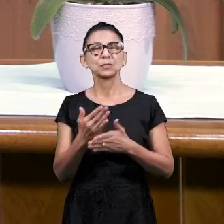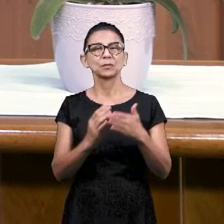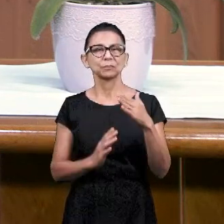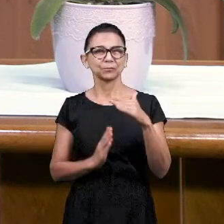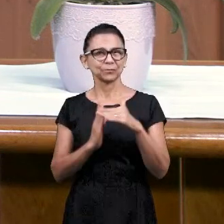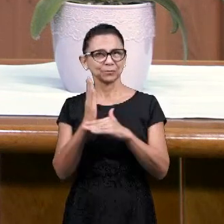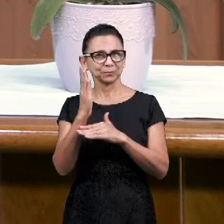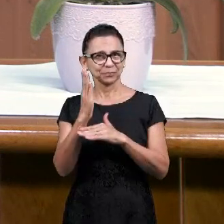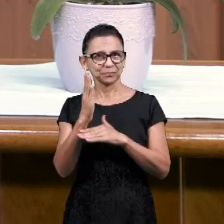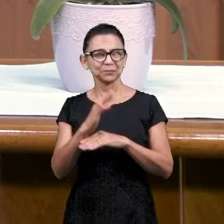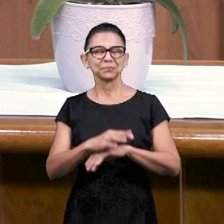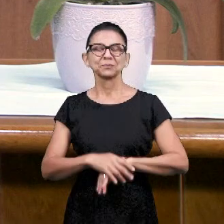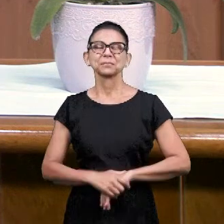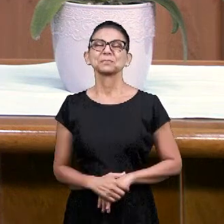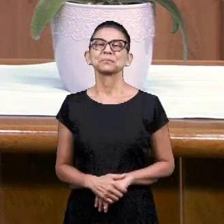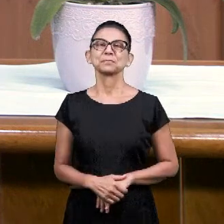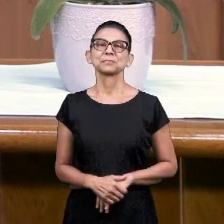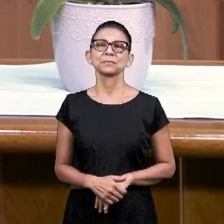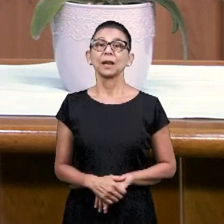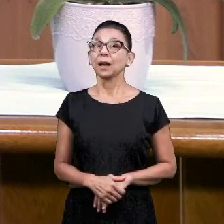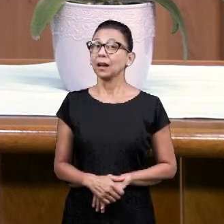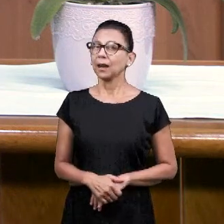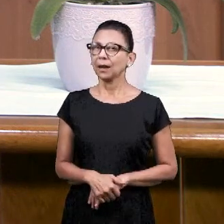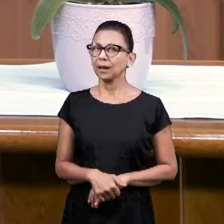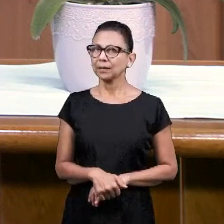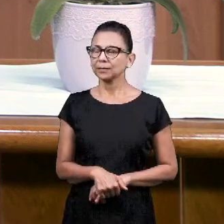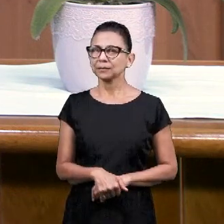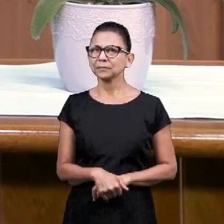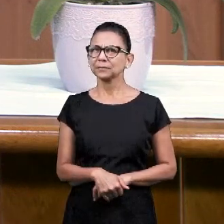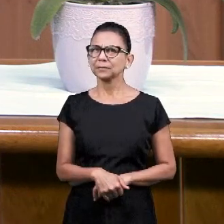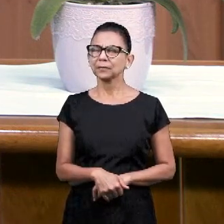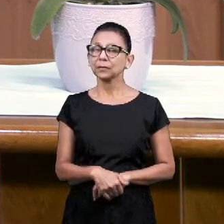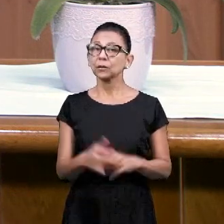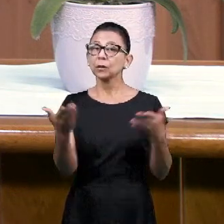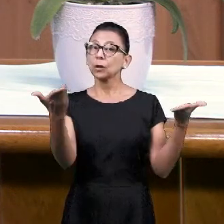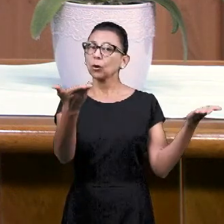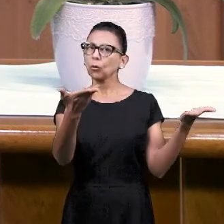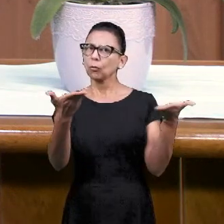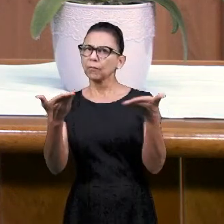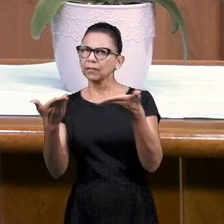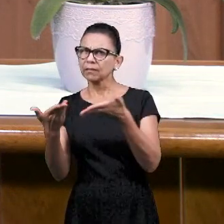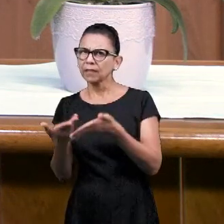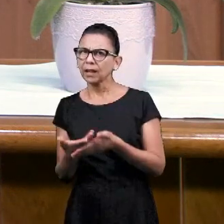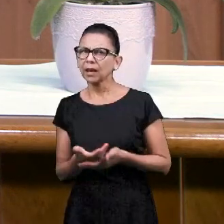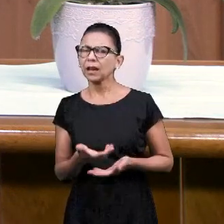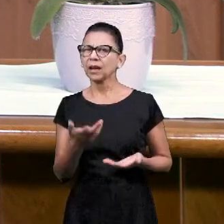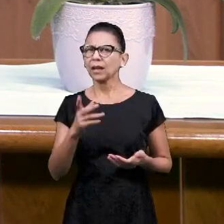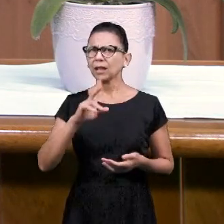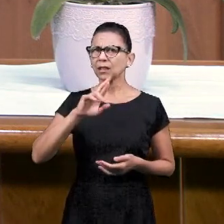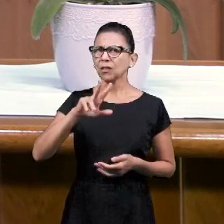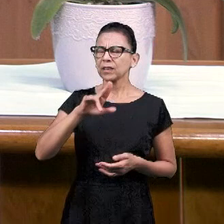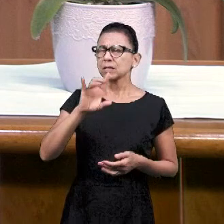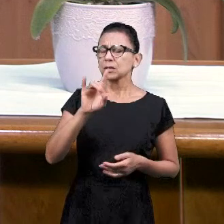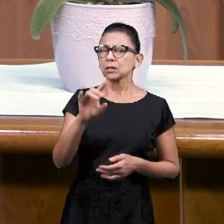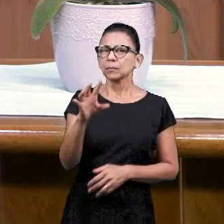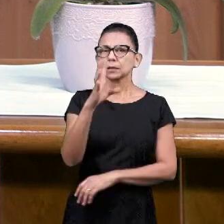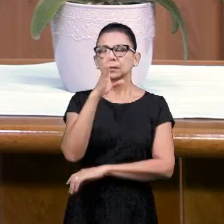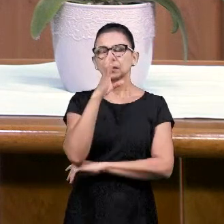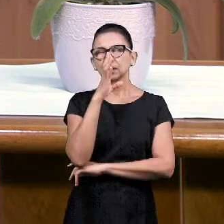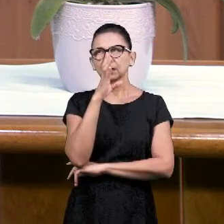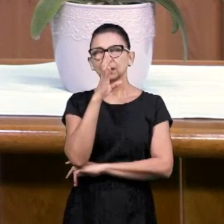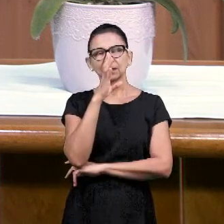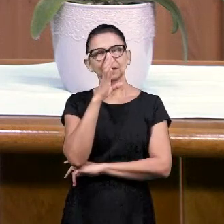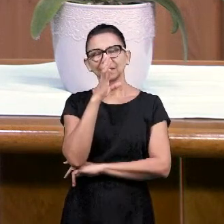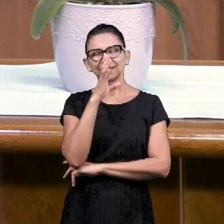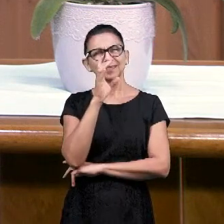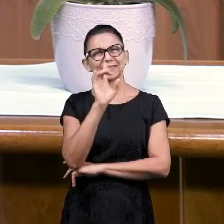nous. Nous réjouissons beaucoup avec votre participation. Mais je veux vous appeler maintenant, non